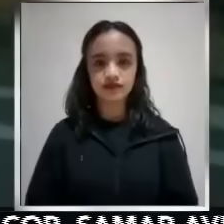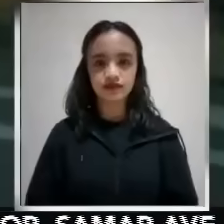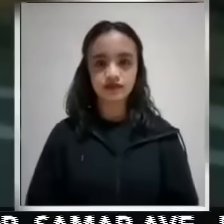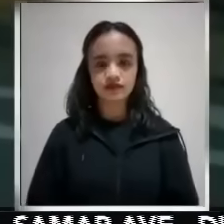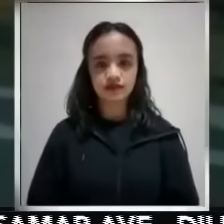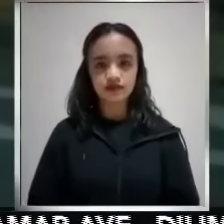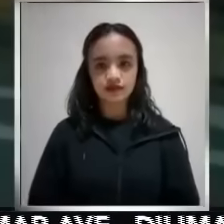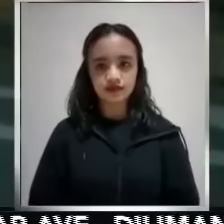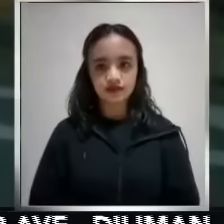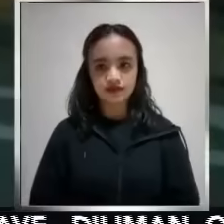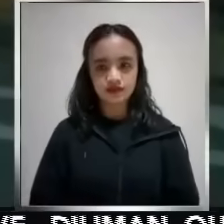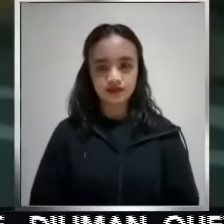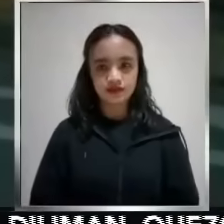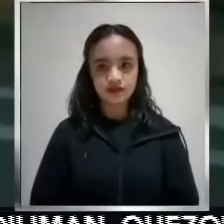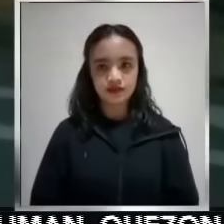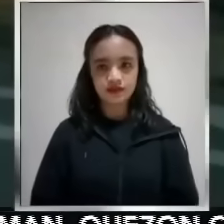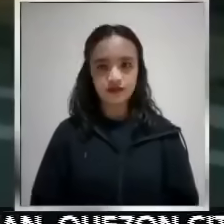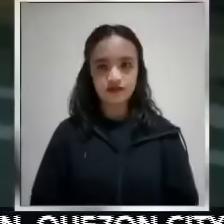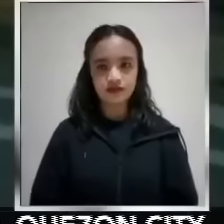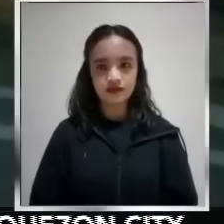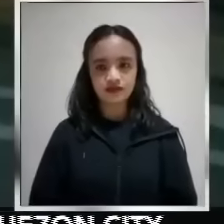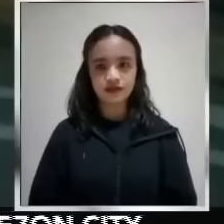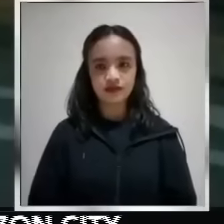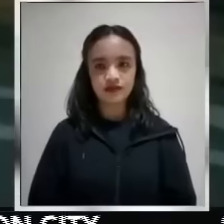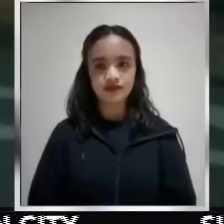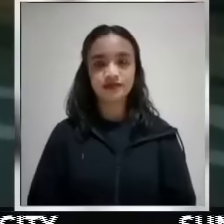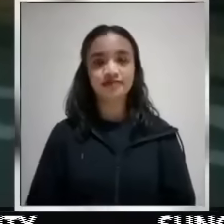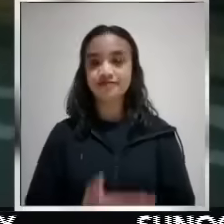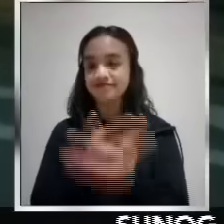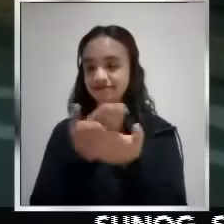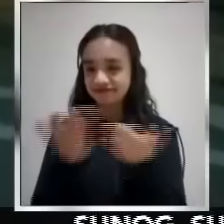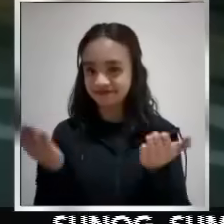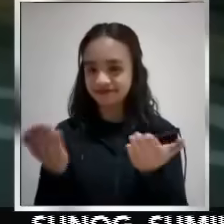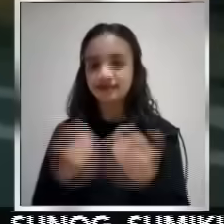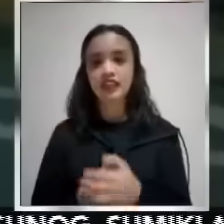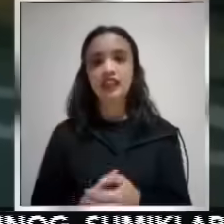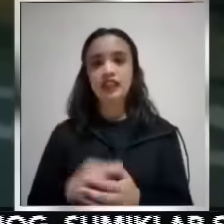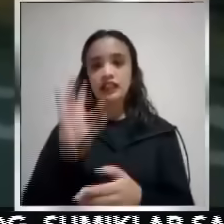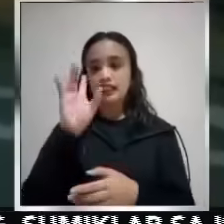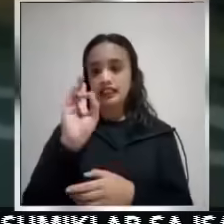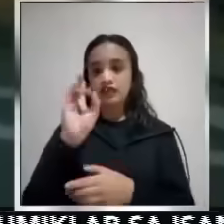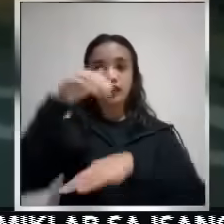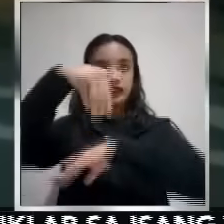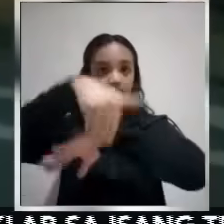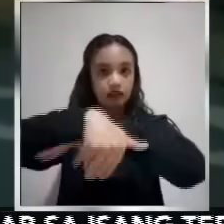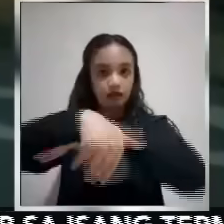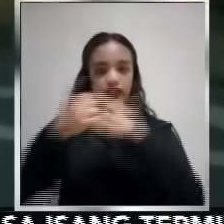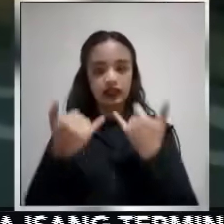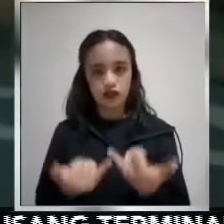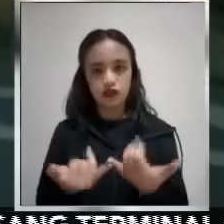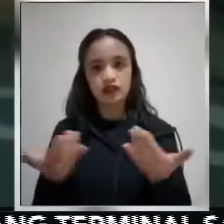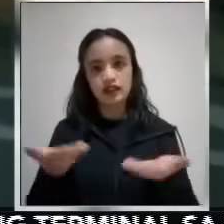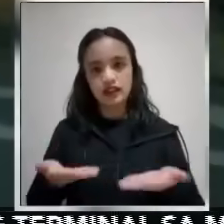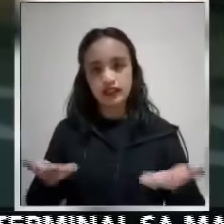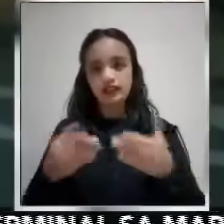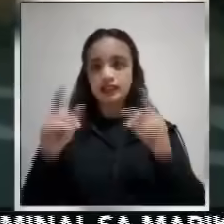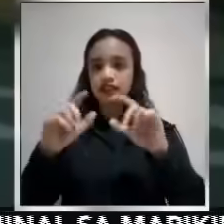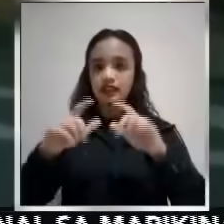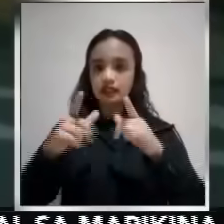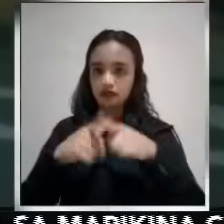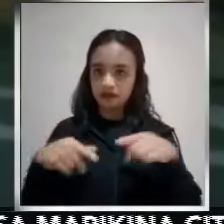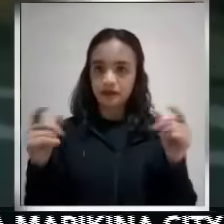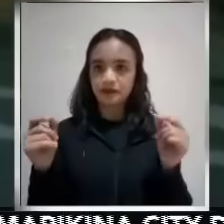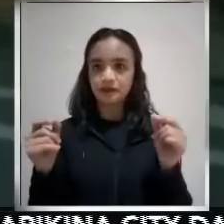Zum con Pia Evan Pasado ng gabi dito sa Japan ngayon ano at sa